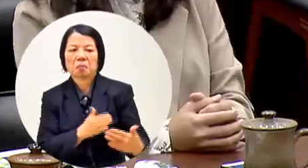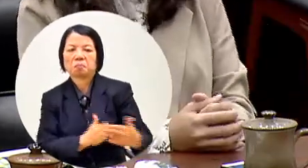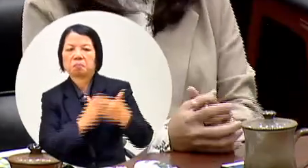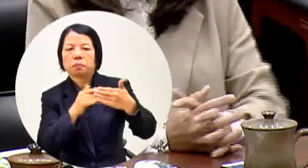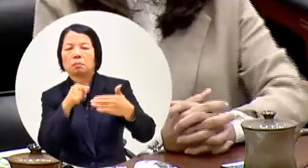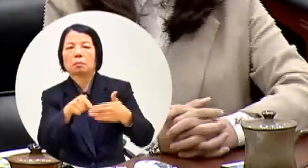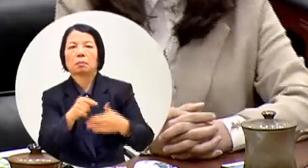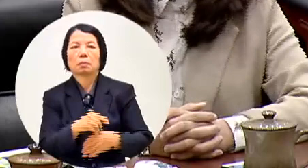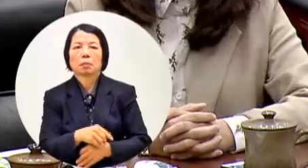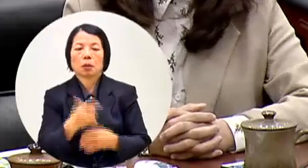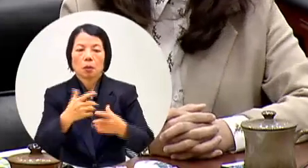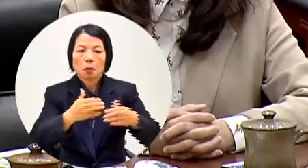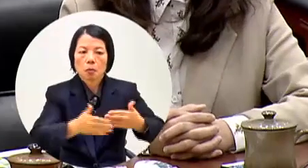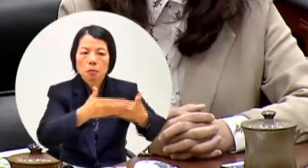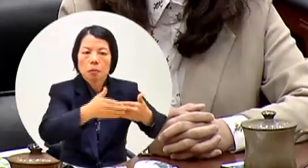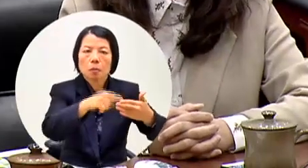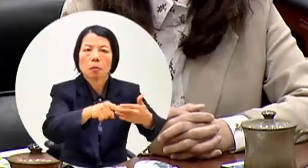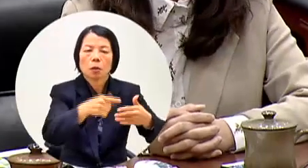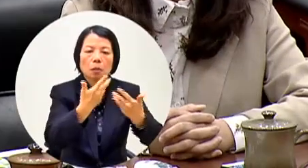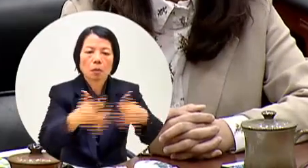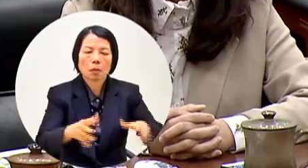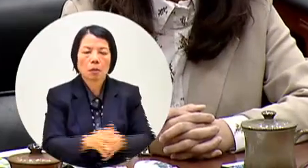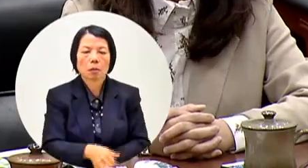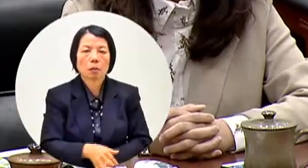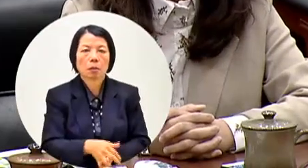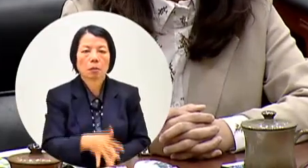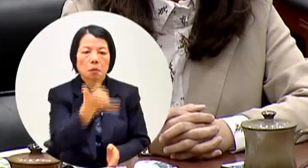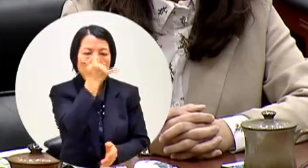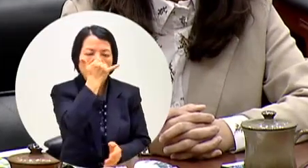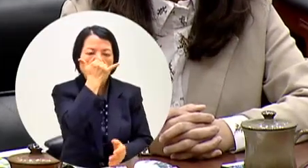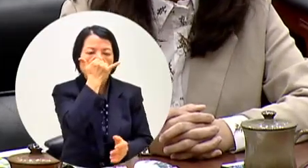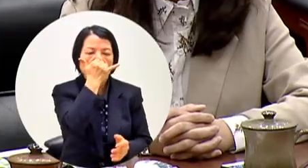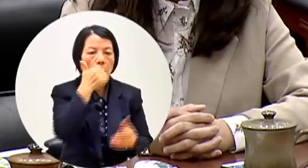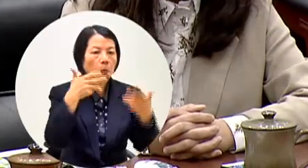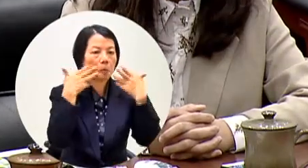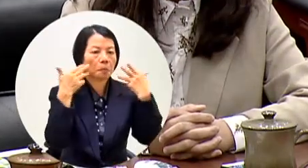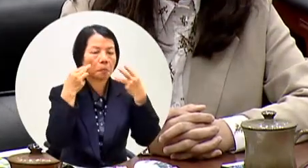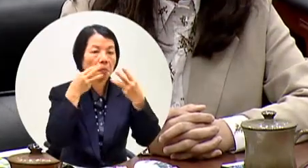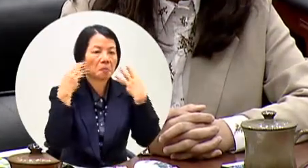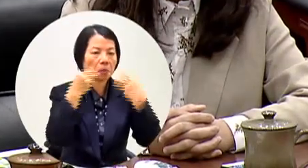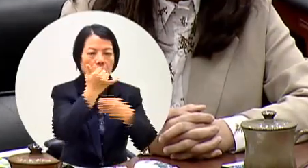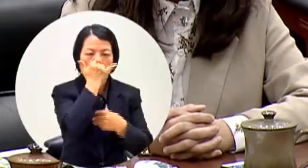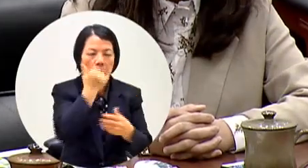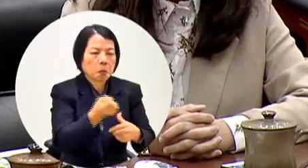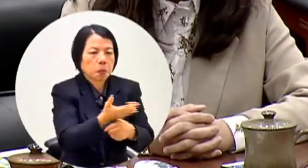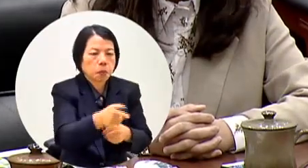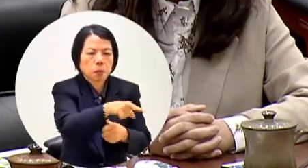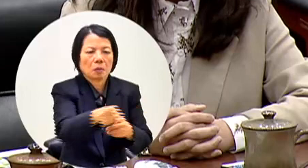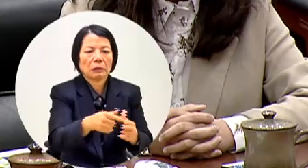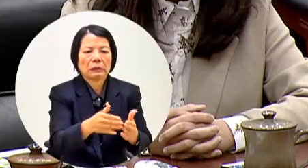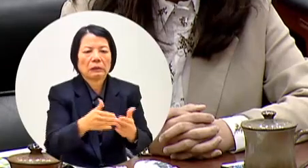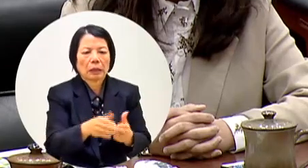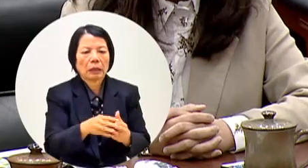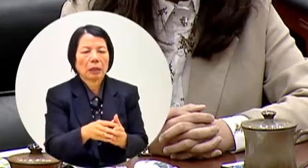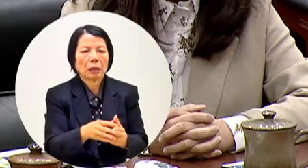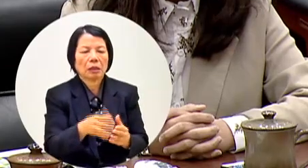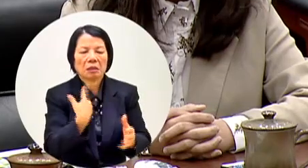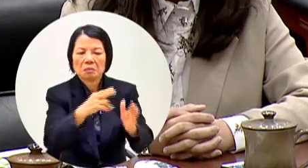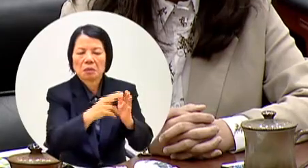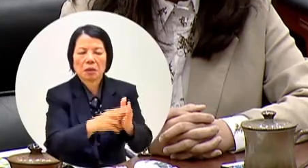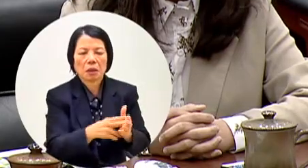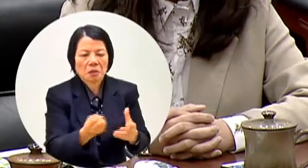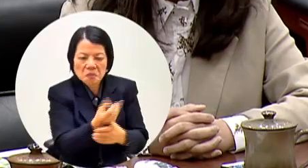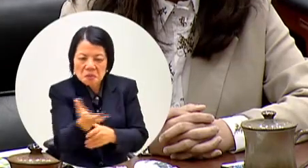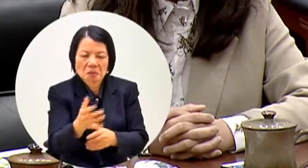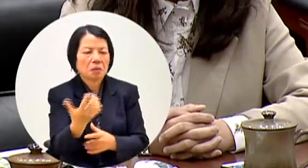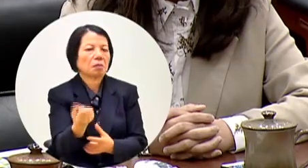的猪瘟他的消息没有办法出去，甚至说这个民众在微信上面说猪瘟的